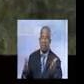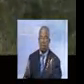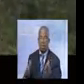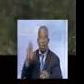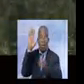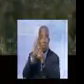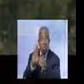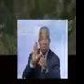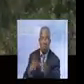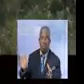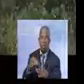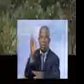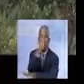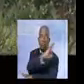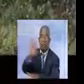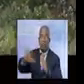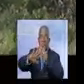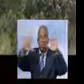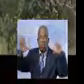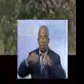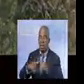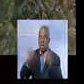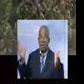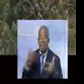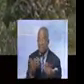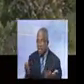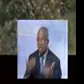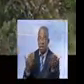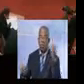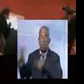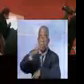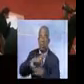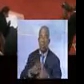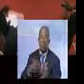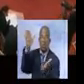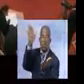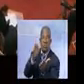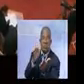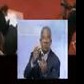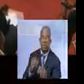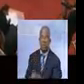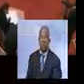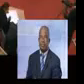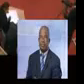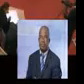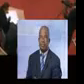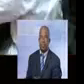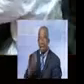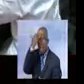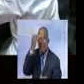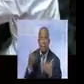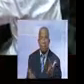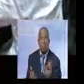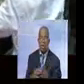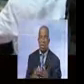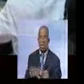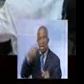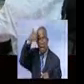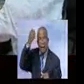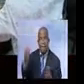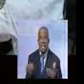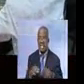millions d'hectares. Pour préserver ce qui reste du patrimoine forestier, le gouvernement, à travers le ministère des Eaux et Forêts,